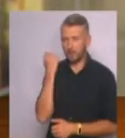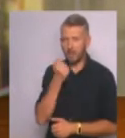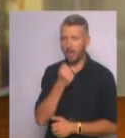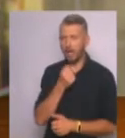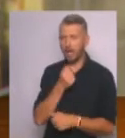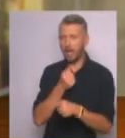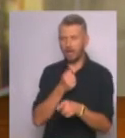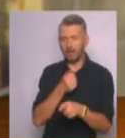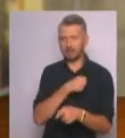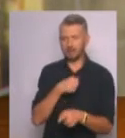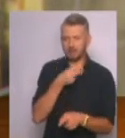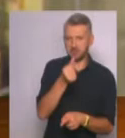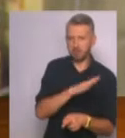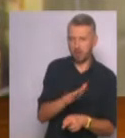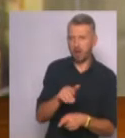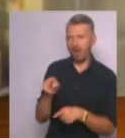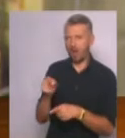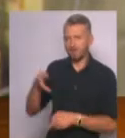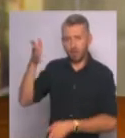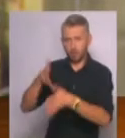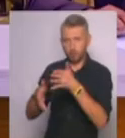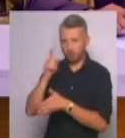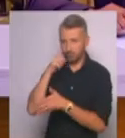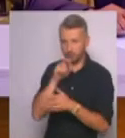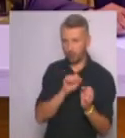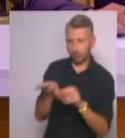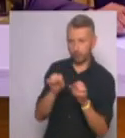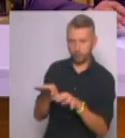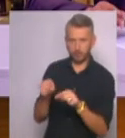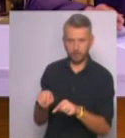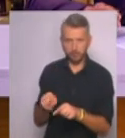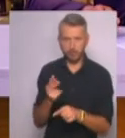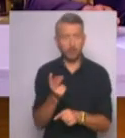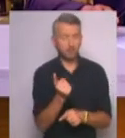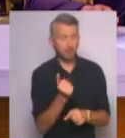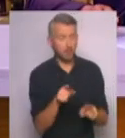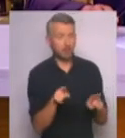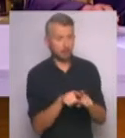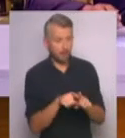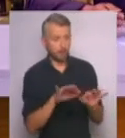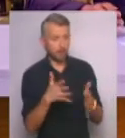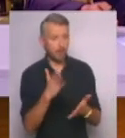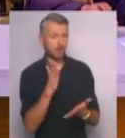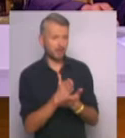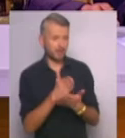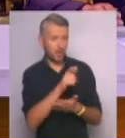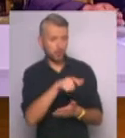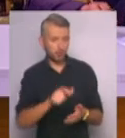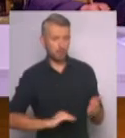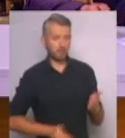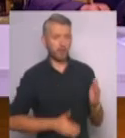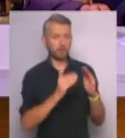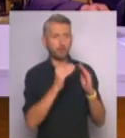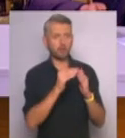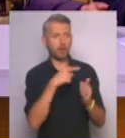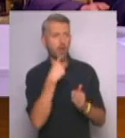саме багатоповерхівок. Так і відбувається. Тобто є частина населення приватного сектора, в яких позиція в мене